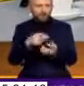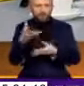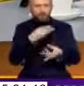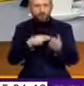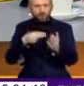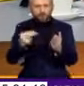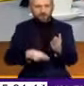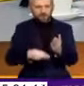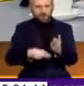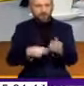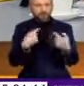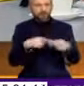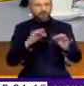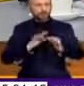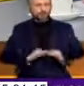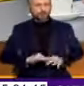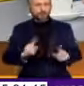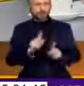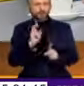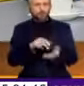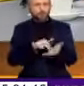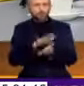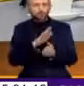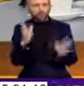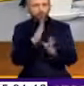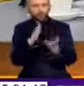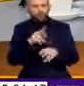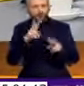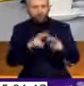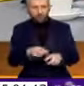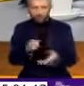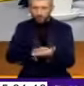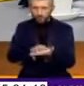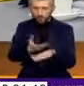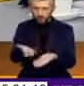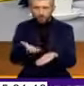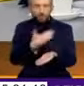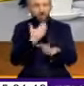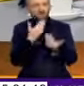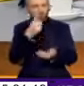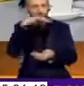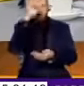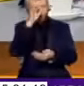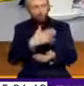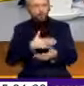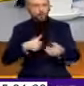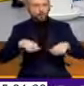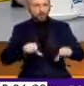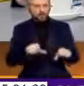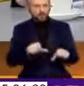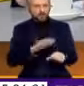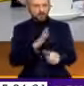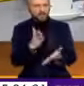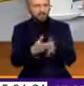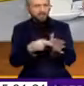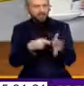підписи інших чиновників, щоб не проходити цієї процедури. І це вже доведено. Ми звернулися до правоохоронних органів. Угу. Наша комісія не є слідчим